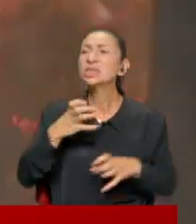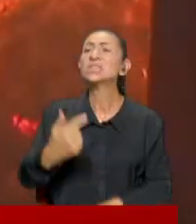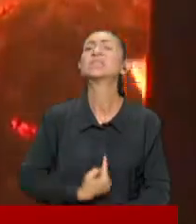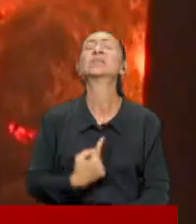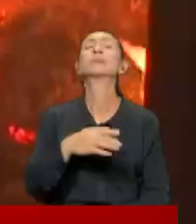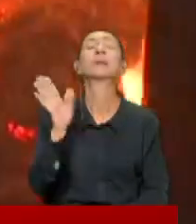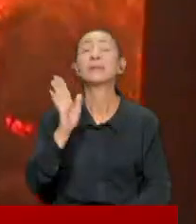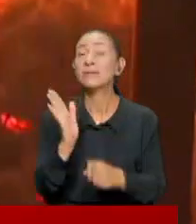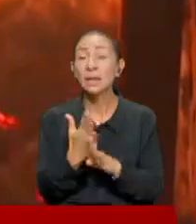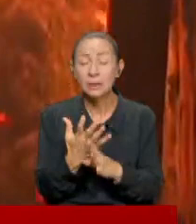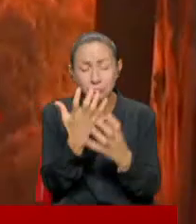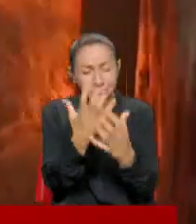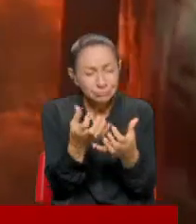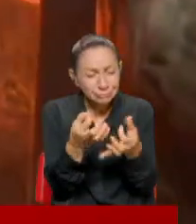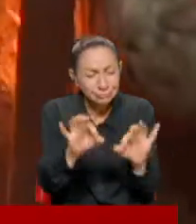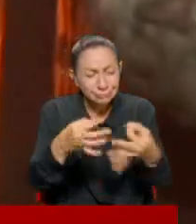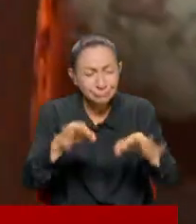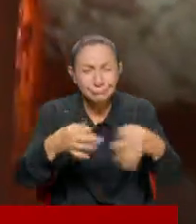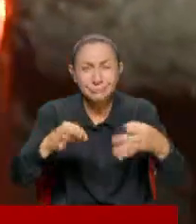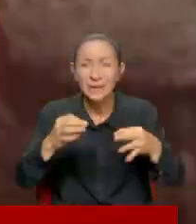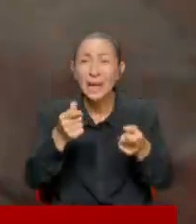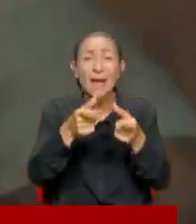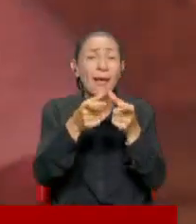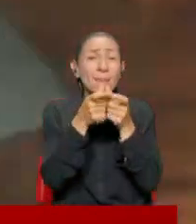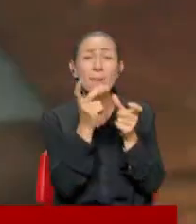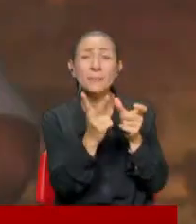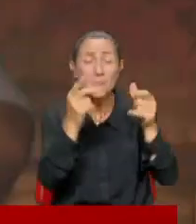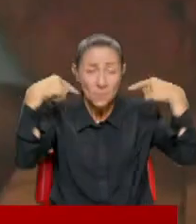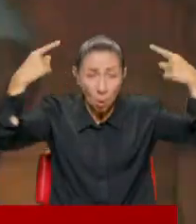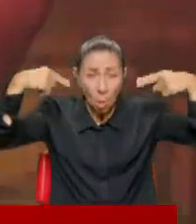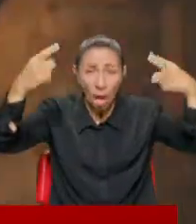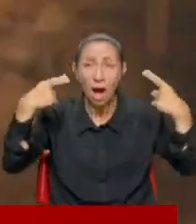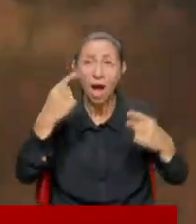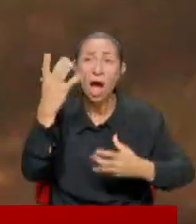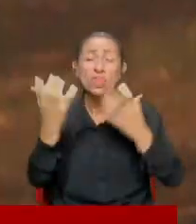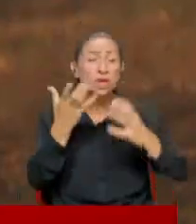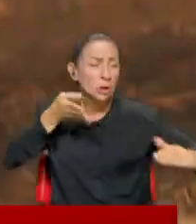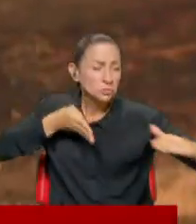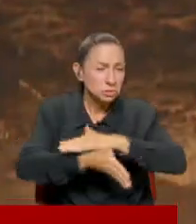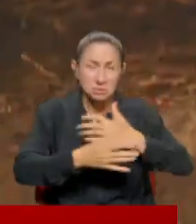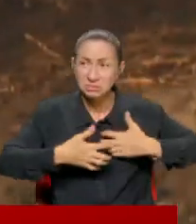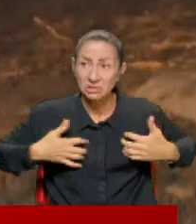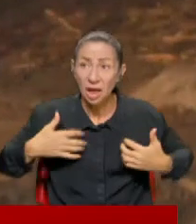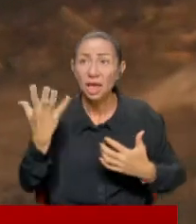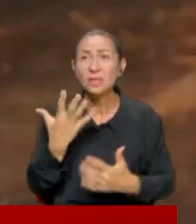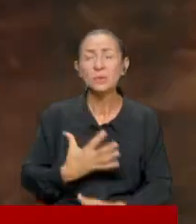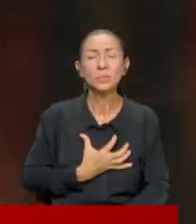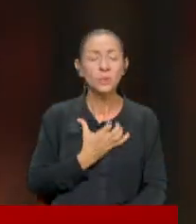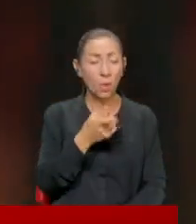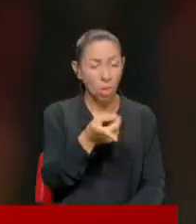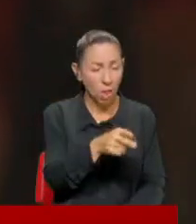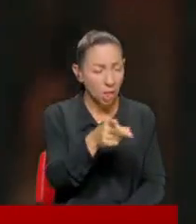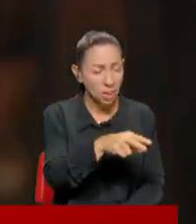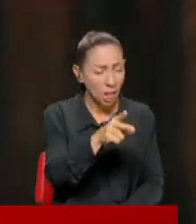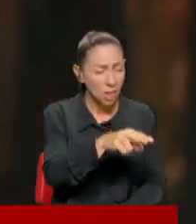hissetmedi bile. Gözü gibi bakıp büyüttüğü geçim kaynağı hayvanları için ateşe attı kendini. Asıl acıyı